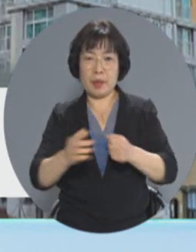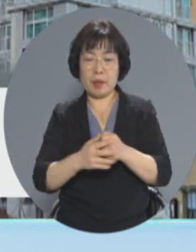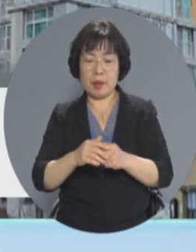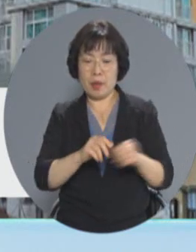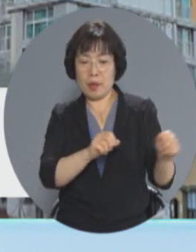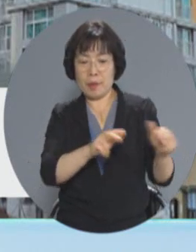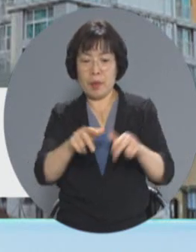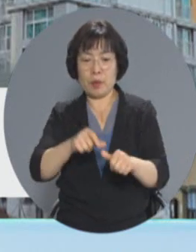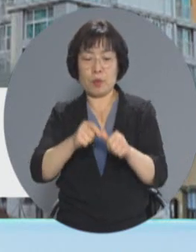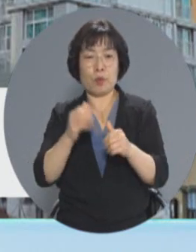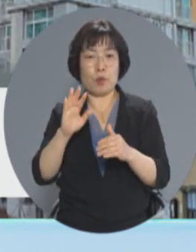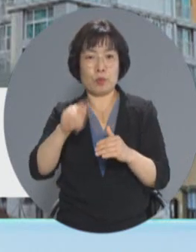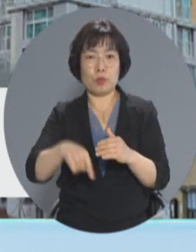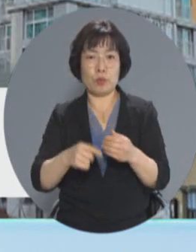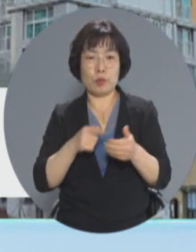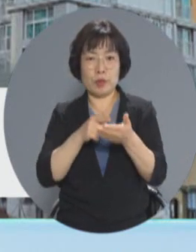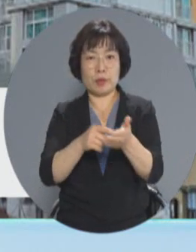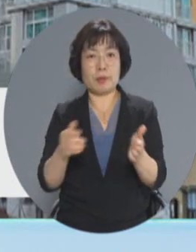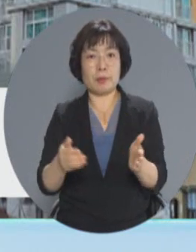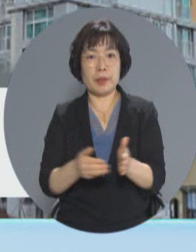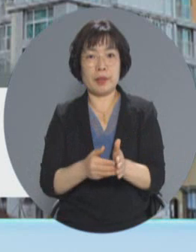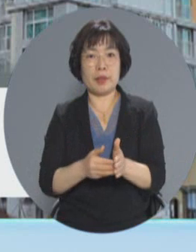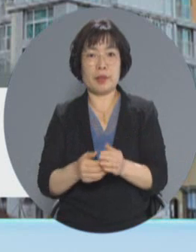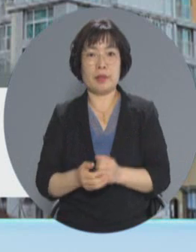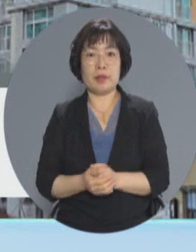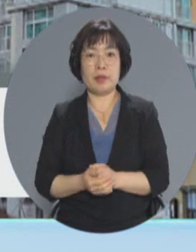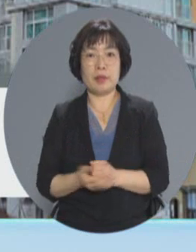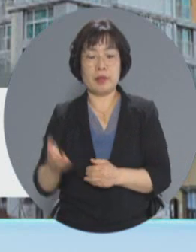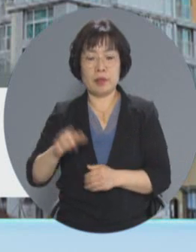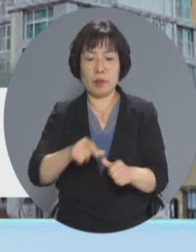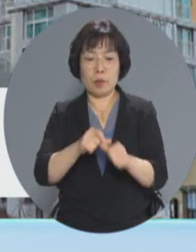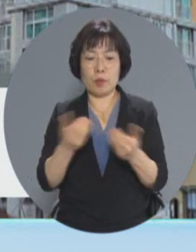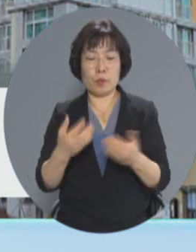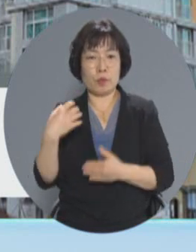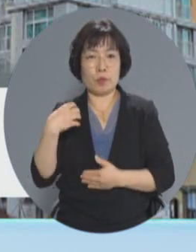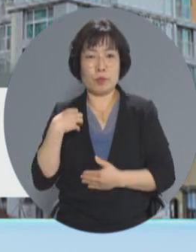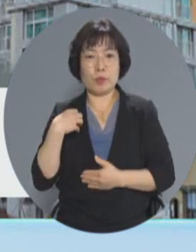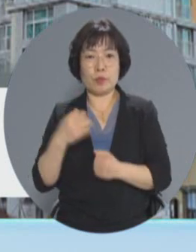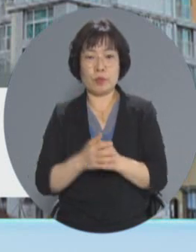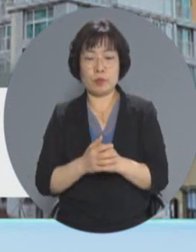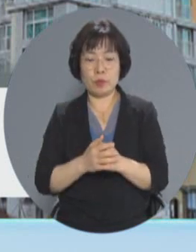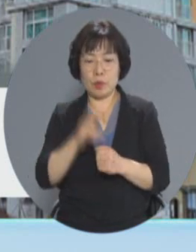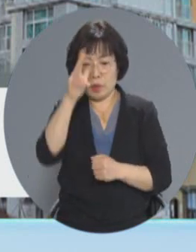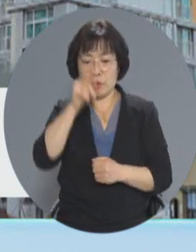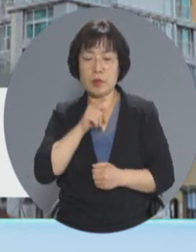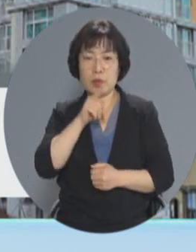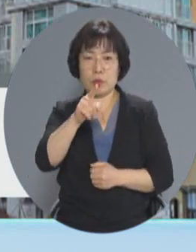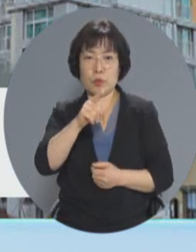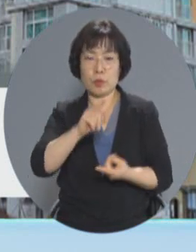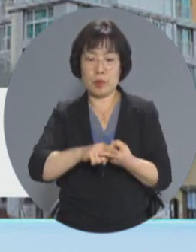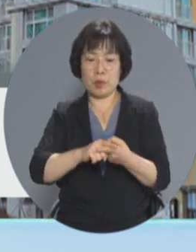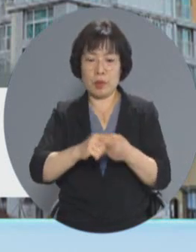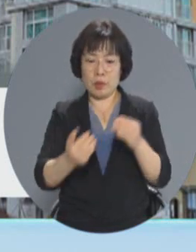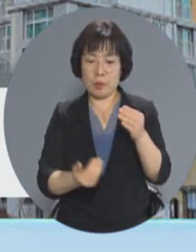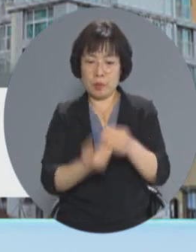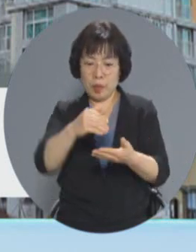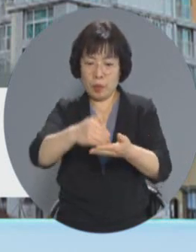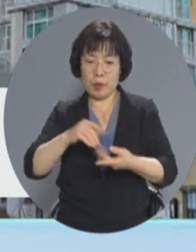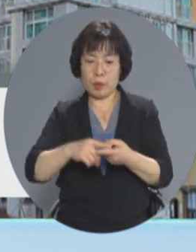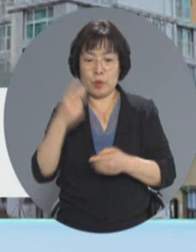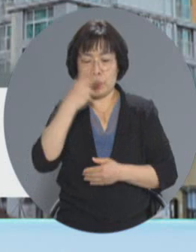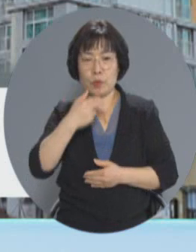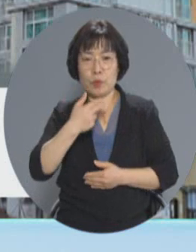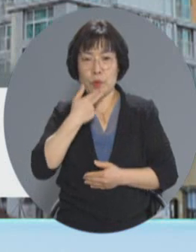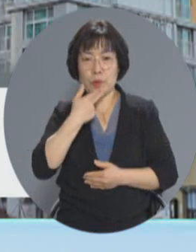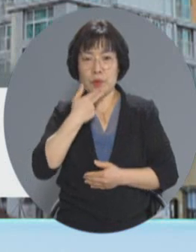곧바로 고용노동부에 신고를 했습니다. 하지만 고용노동부는 경찰에 신고하라며 해당 사건을 조사도 하지 않은